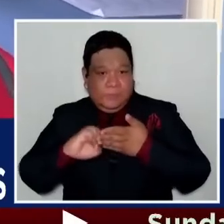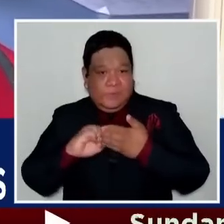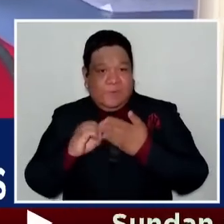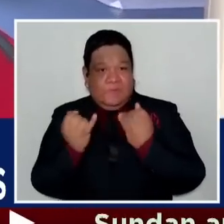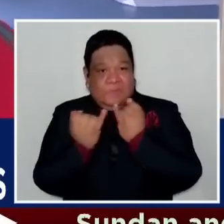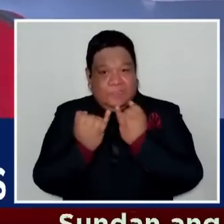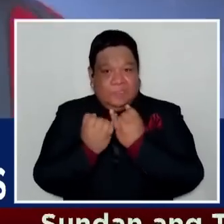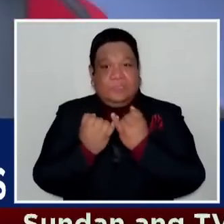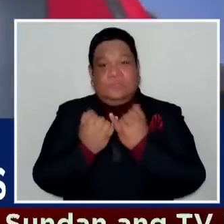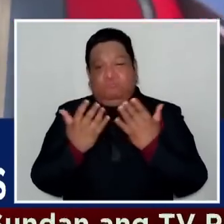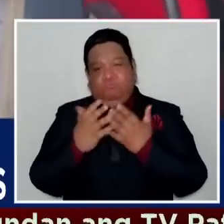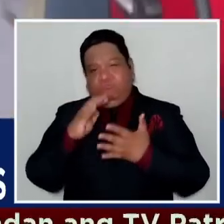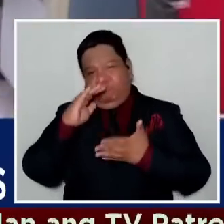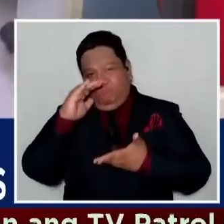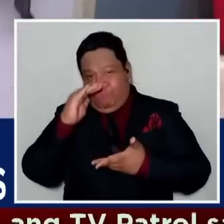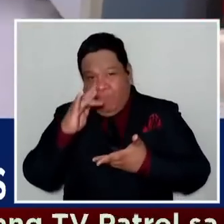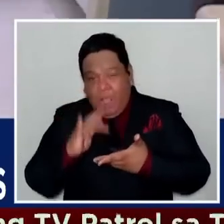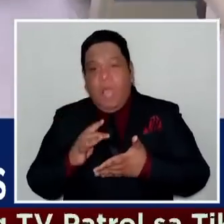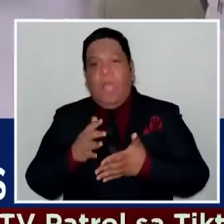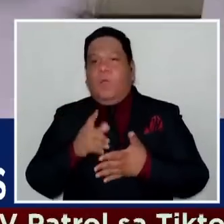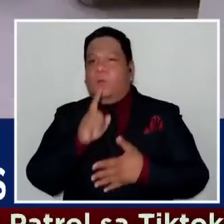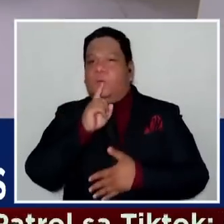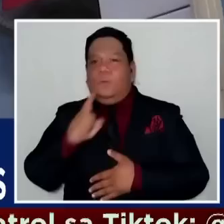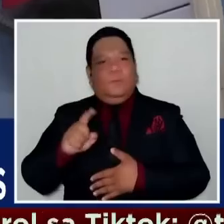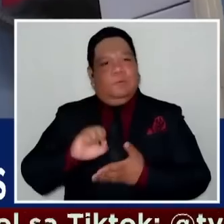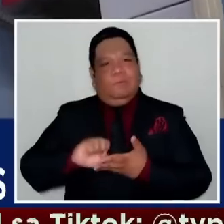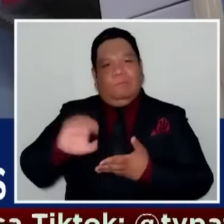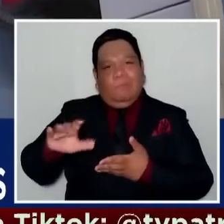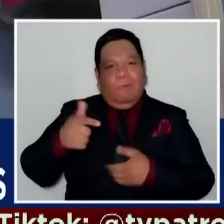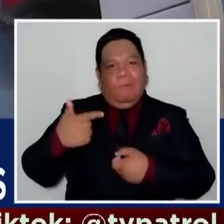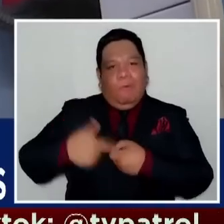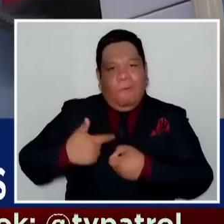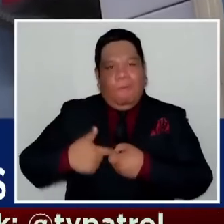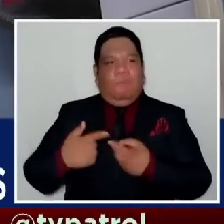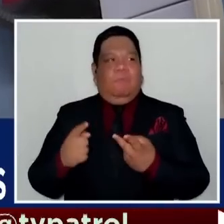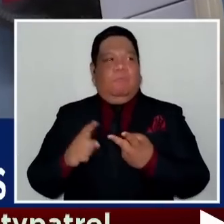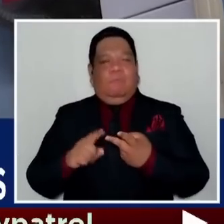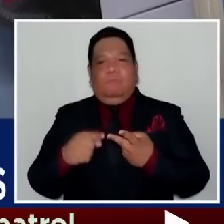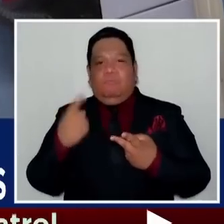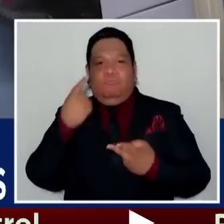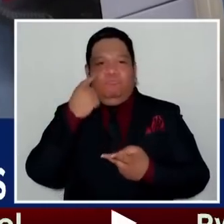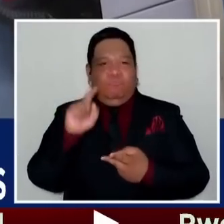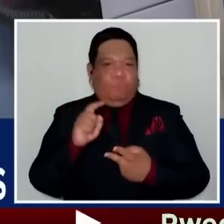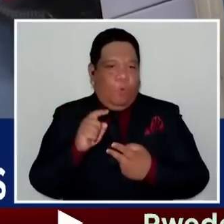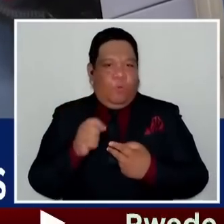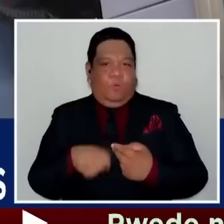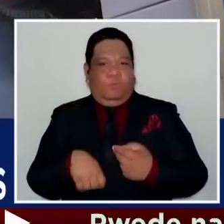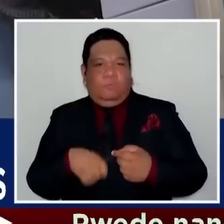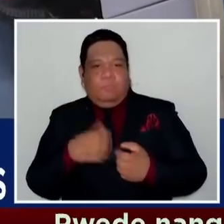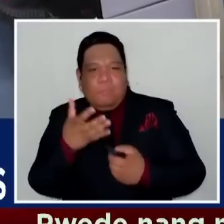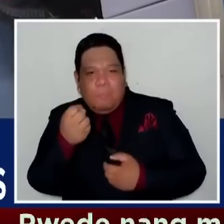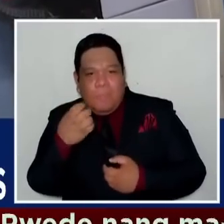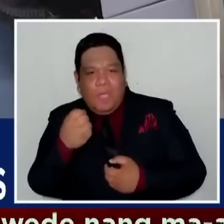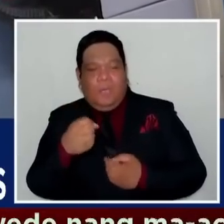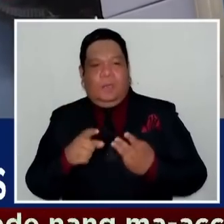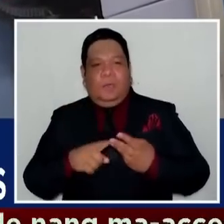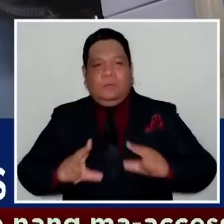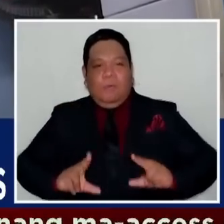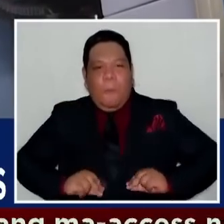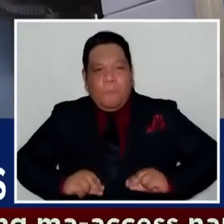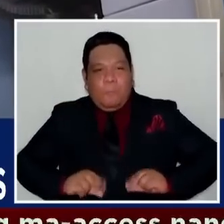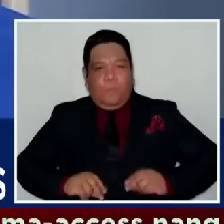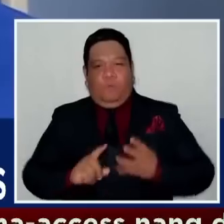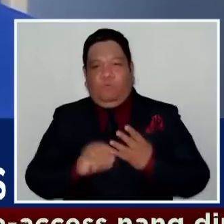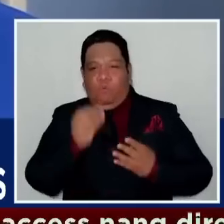oras na magpagas sa hinuhulugang motorsiklo, gatas at diaper na nag-iisang anak, pagkain at bayad sa kuryente at tubig sa